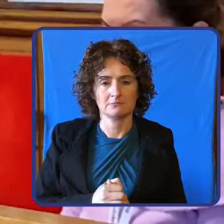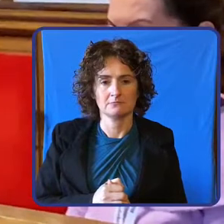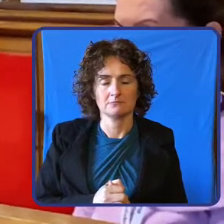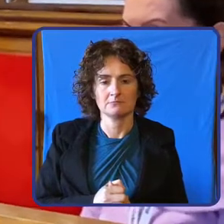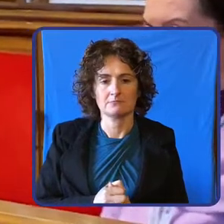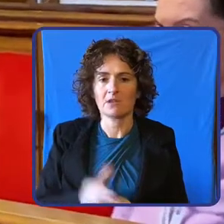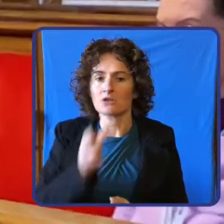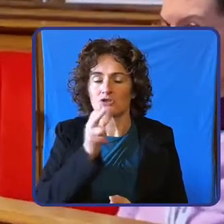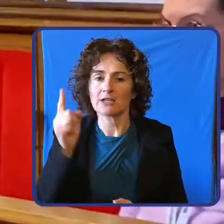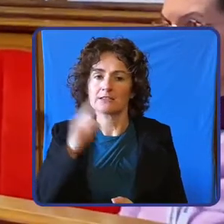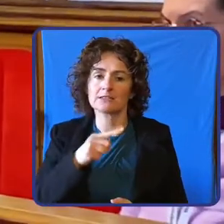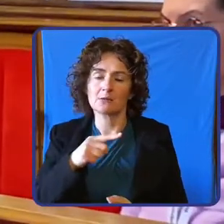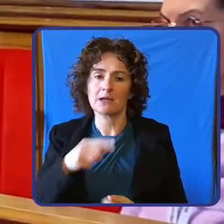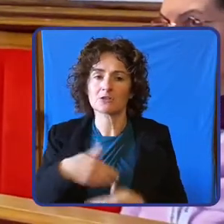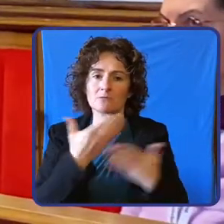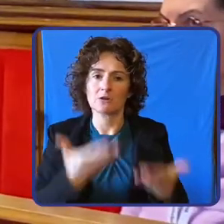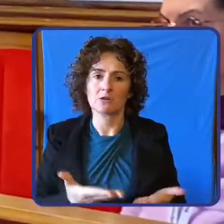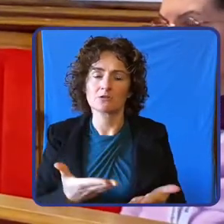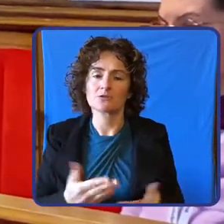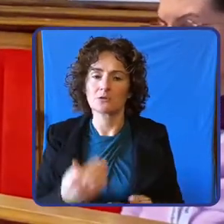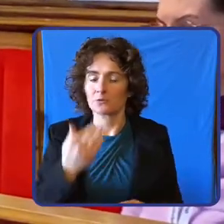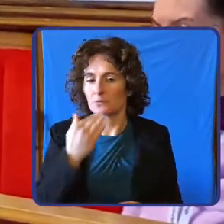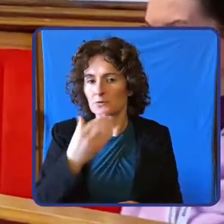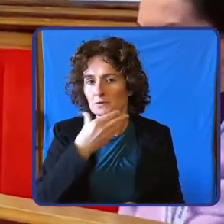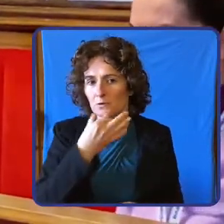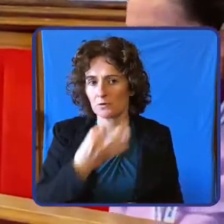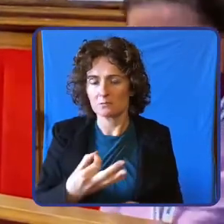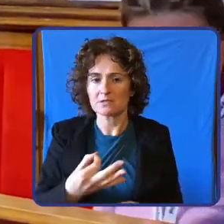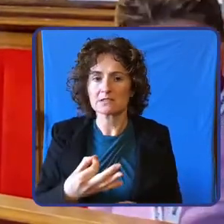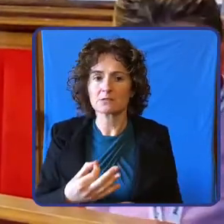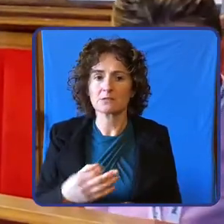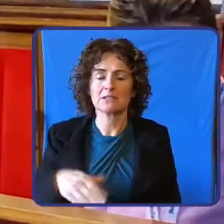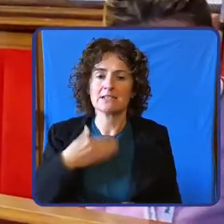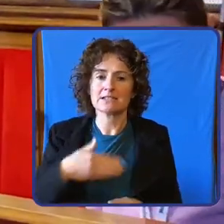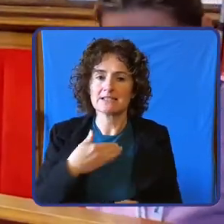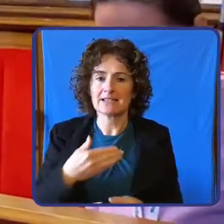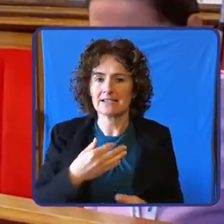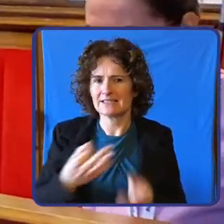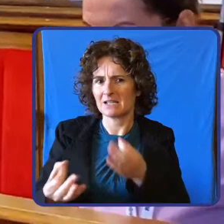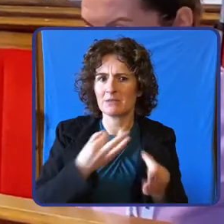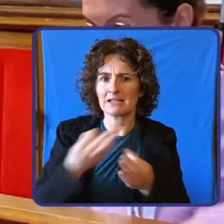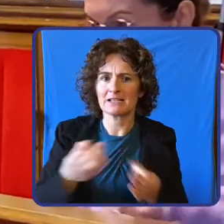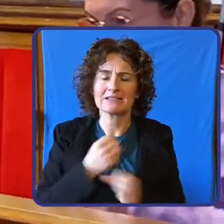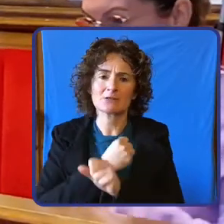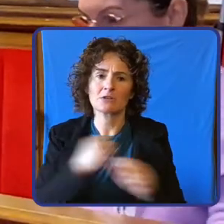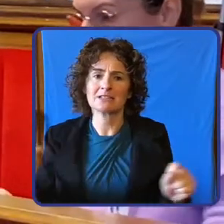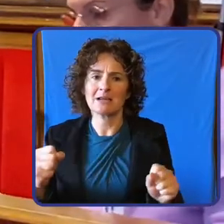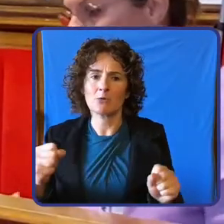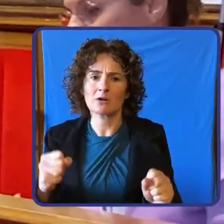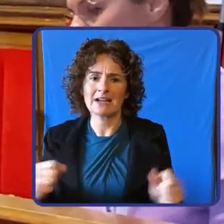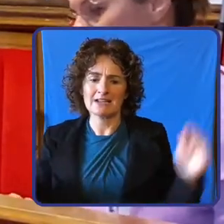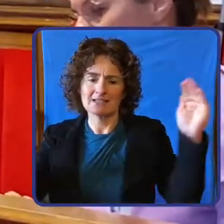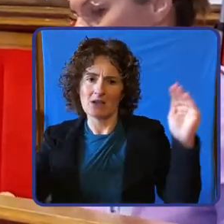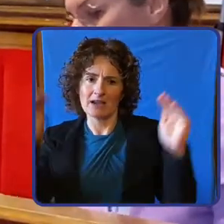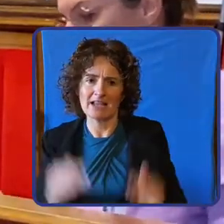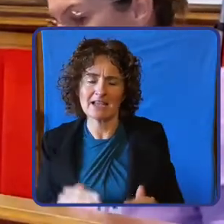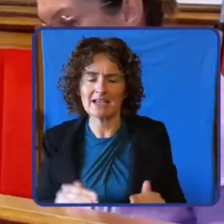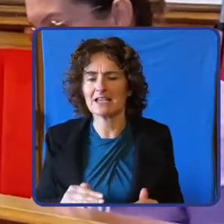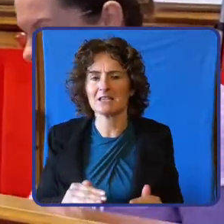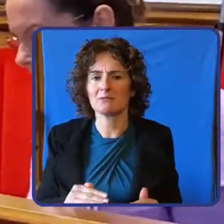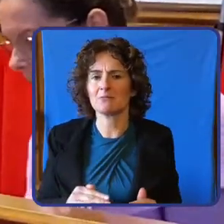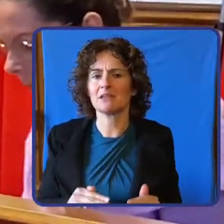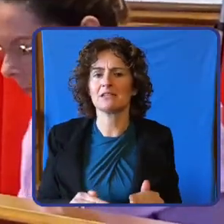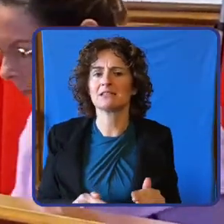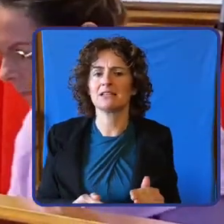Köszönöm a szót. Először is szeretnék érdeklődni polgármester úrtól, hogy a demokrácia leépítése az most hol is tart pontosan, hogy csak napirend előtt nem lehet